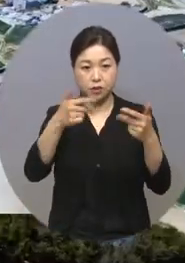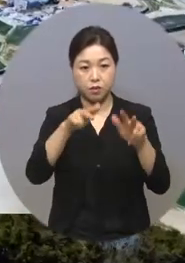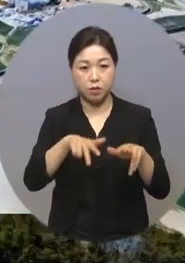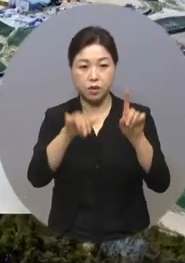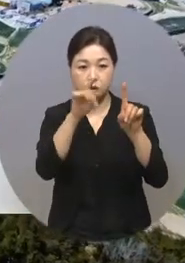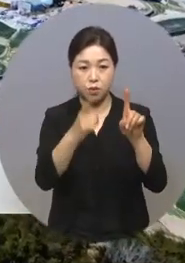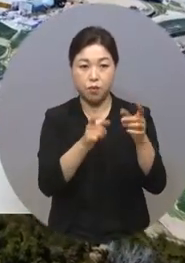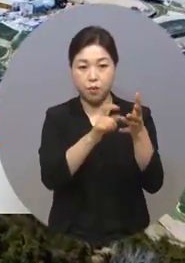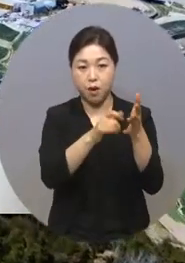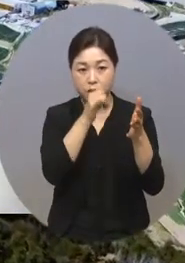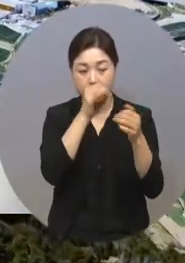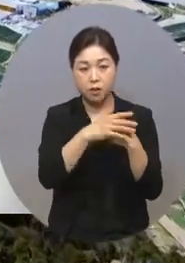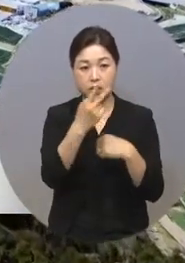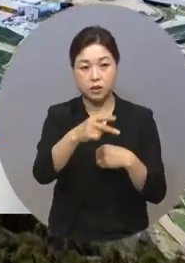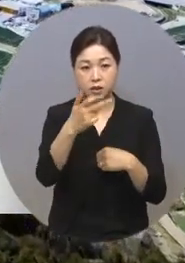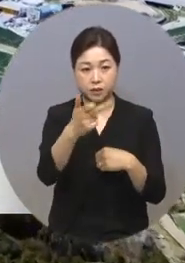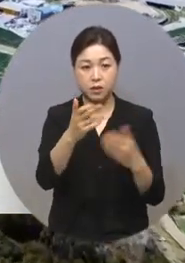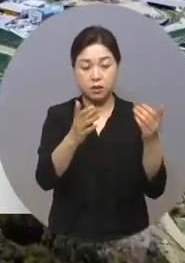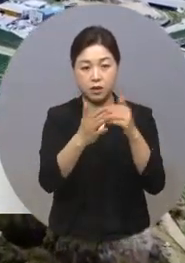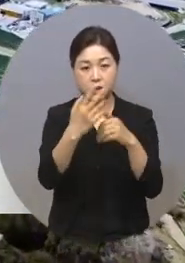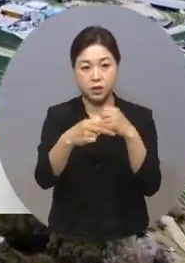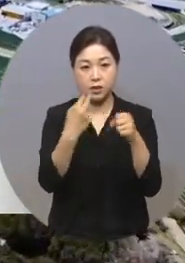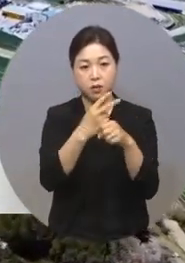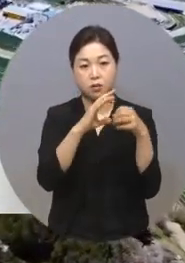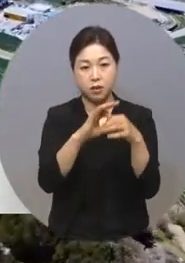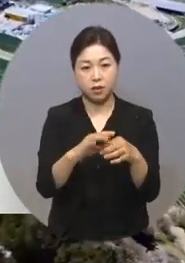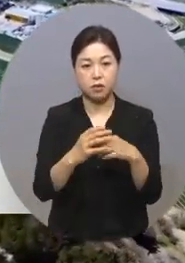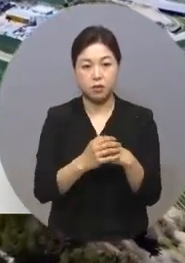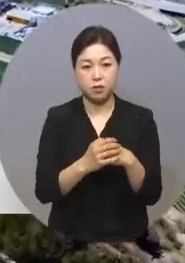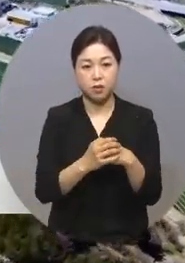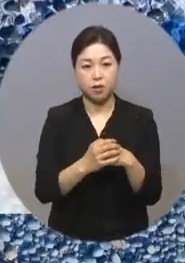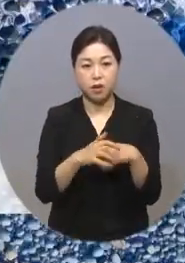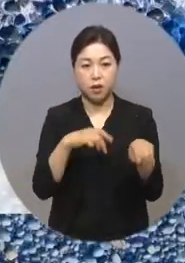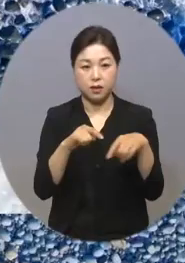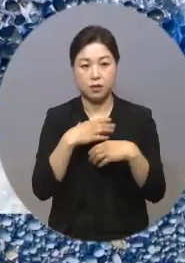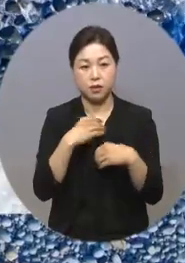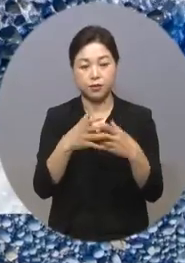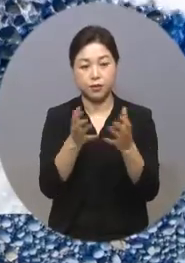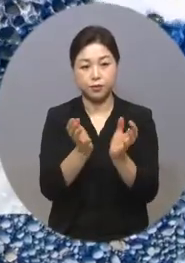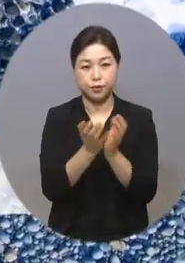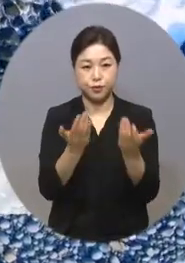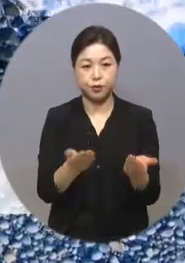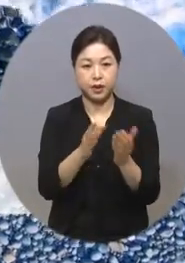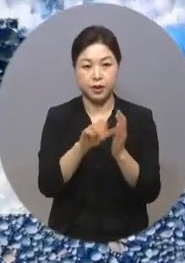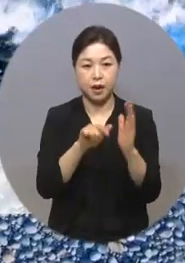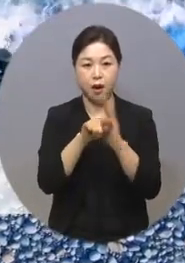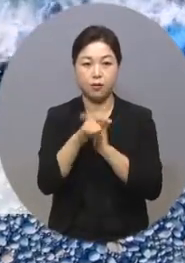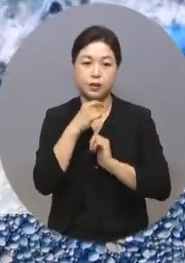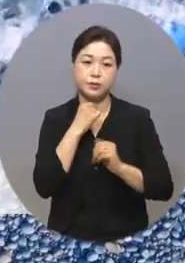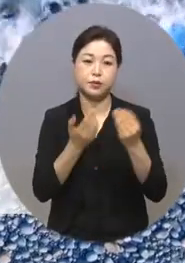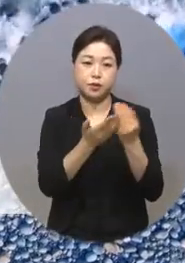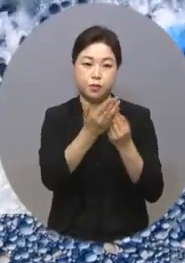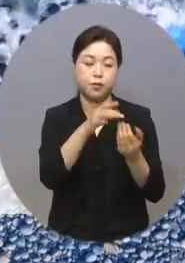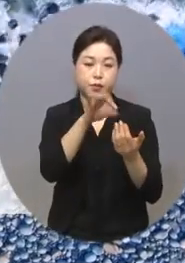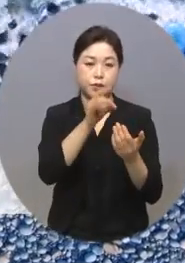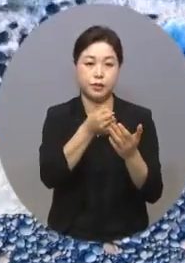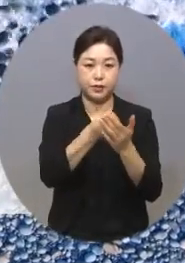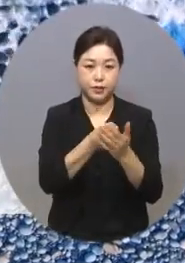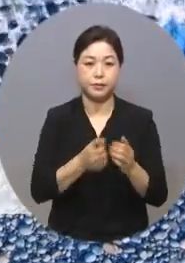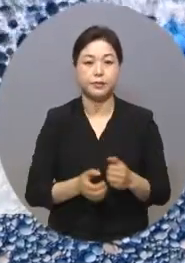있으며 2017년까지 2년 연속 행정안전부 휴가철 찾아가고 싶은 섬 으로 선정된 것으로